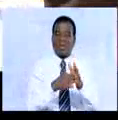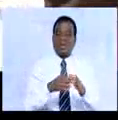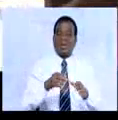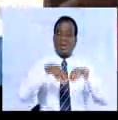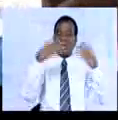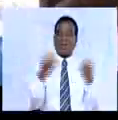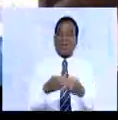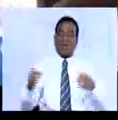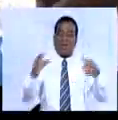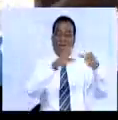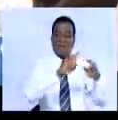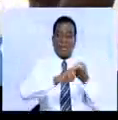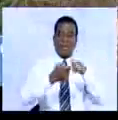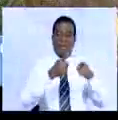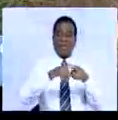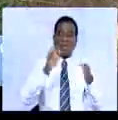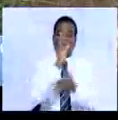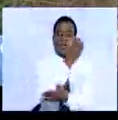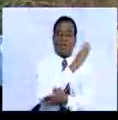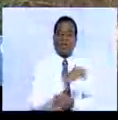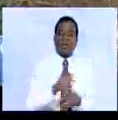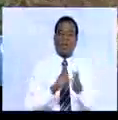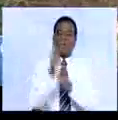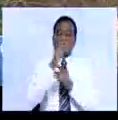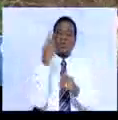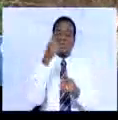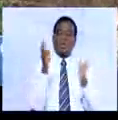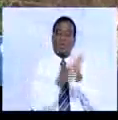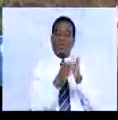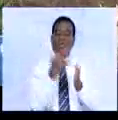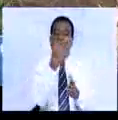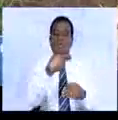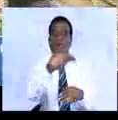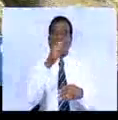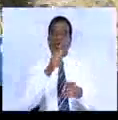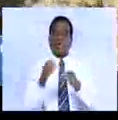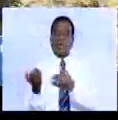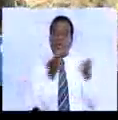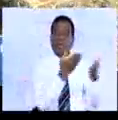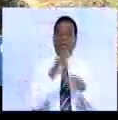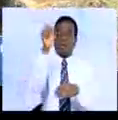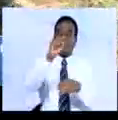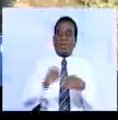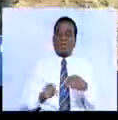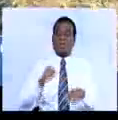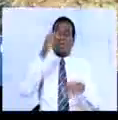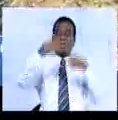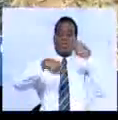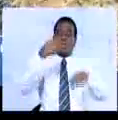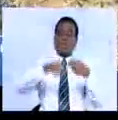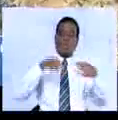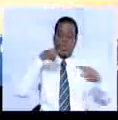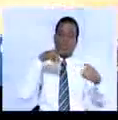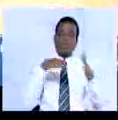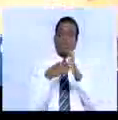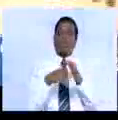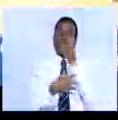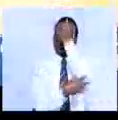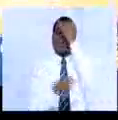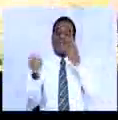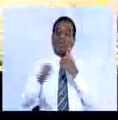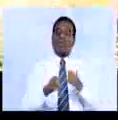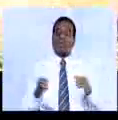club des amis de la forêt. Le projet Une école, 5 hectares de forêt apporte des solutions à la question de la lutte contre la pauvreté